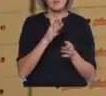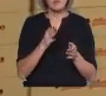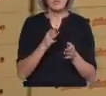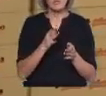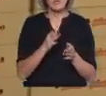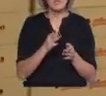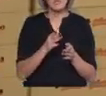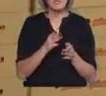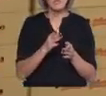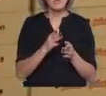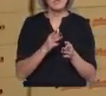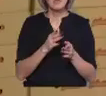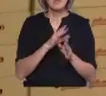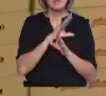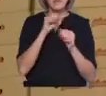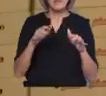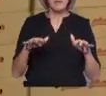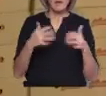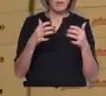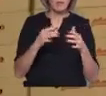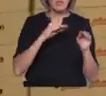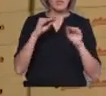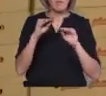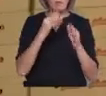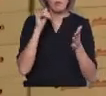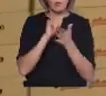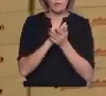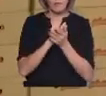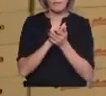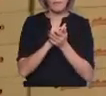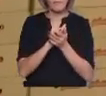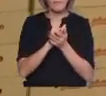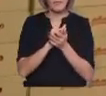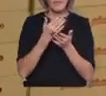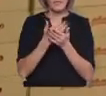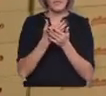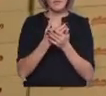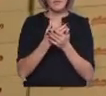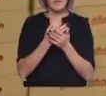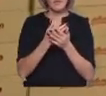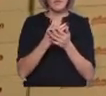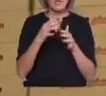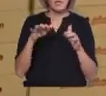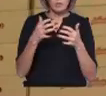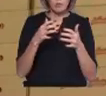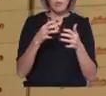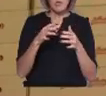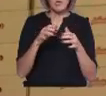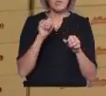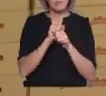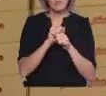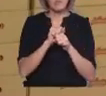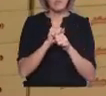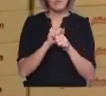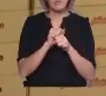линия оснащена всем автоматическим оборудованием, то есть все, весь убой происходит автоматически. Люди только на некоторых